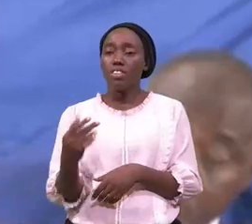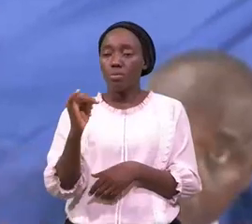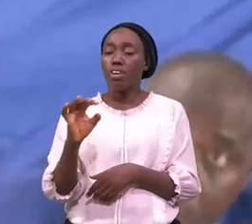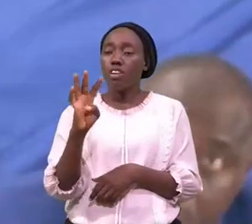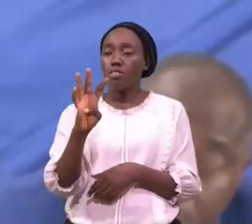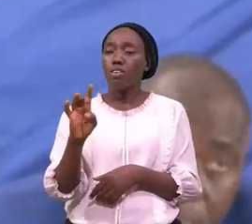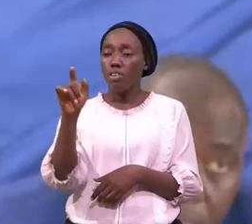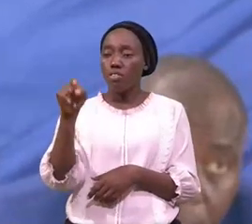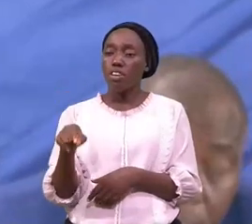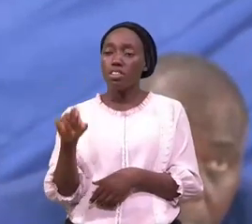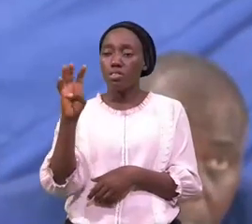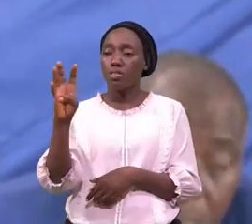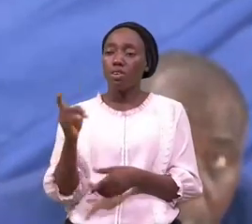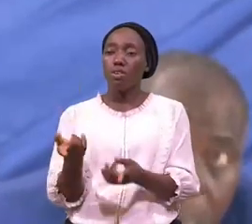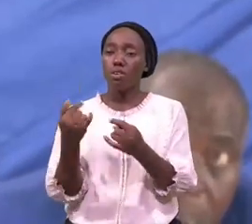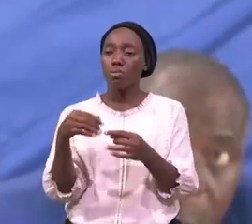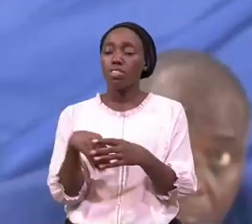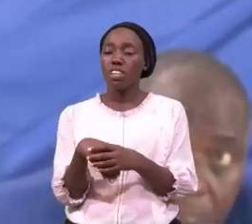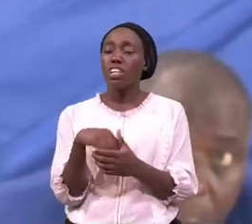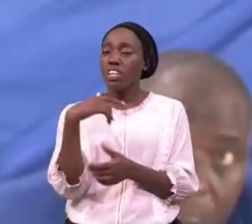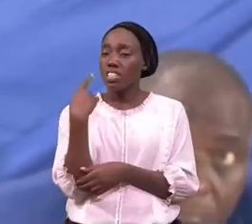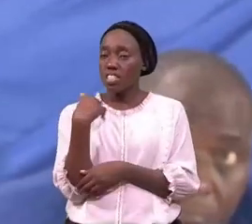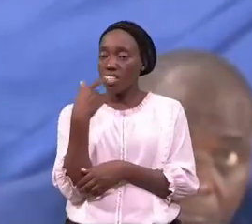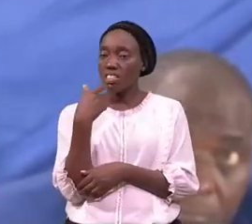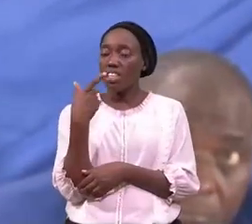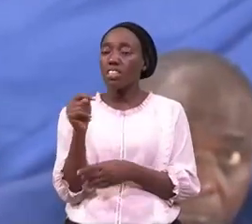Si un Philippien, soi-disant Philippien, venait,